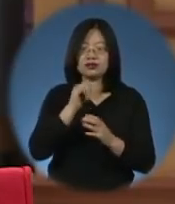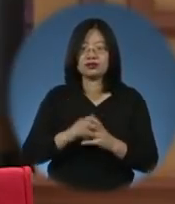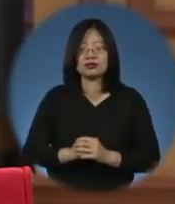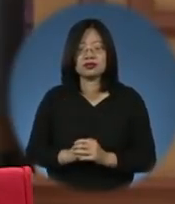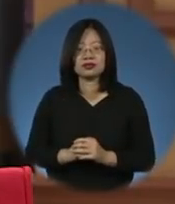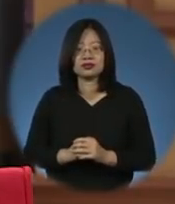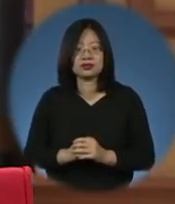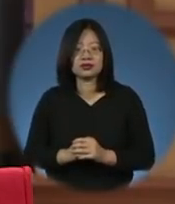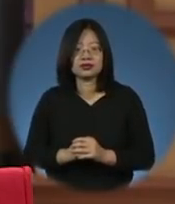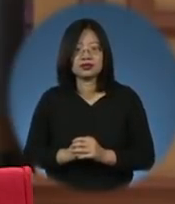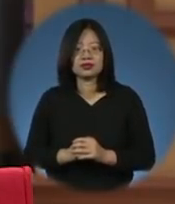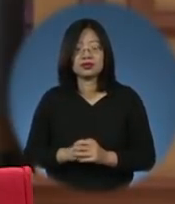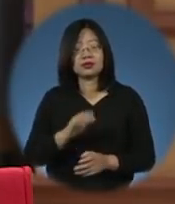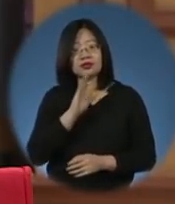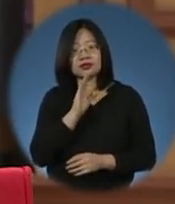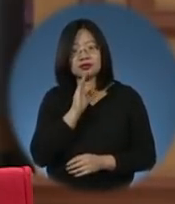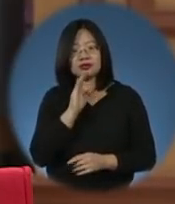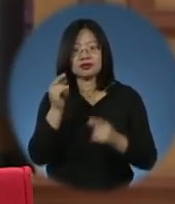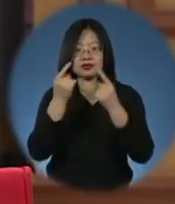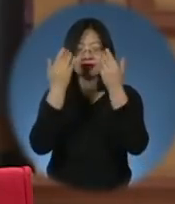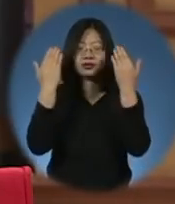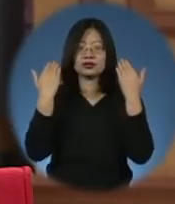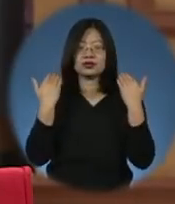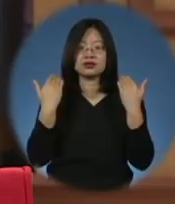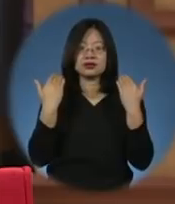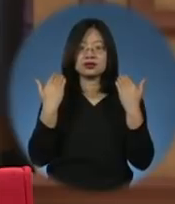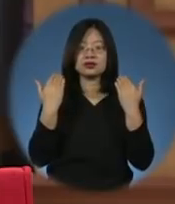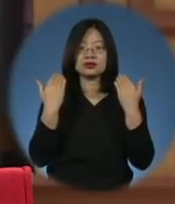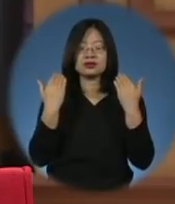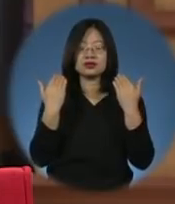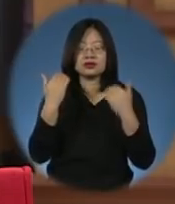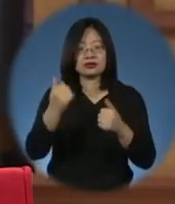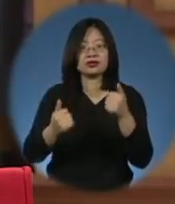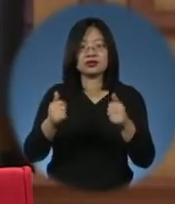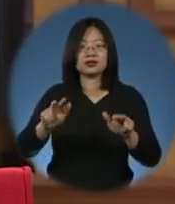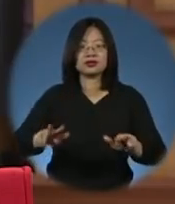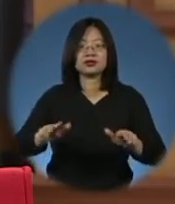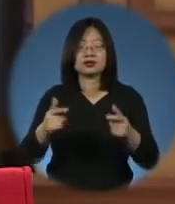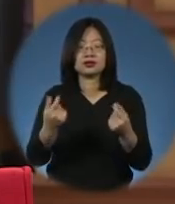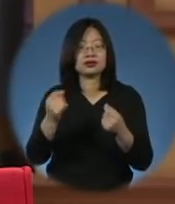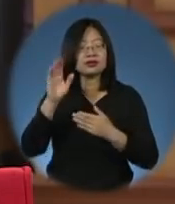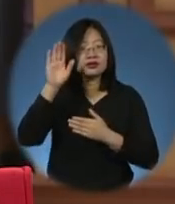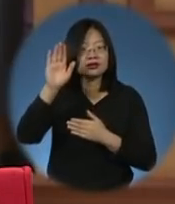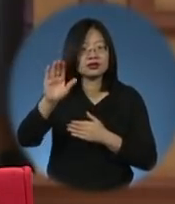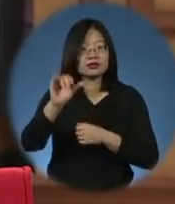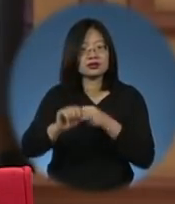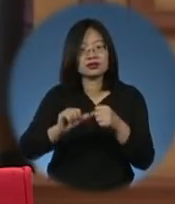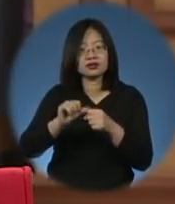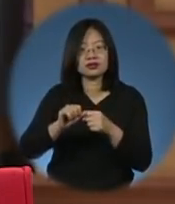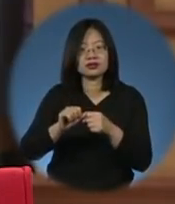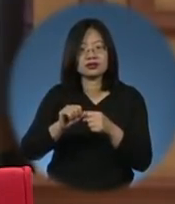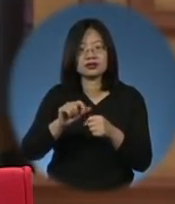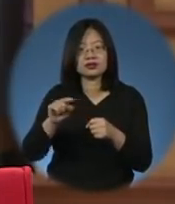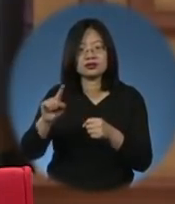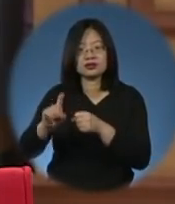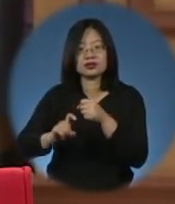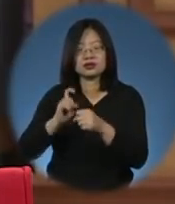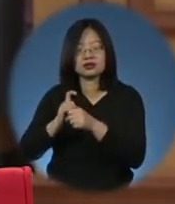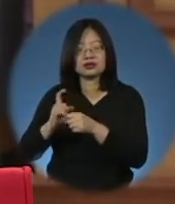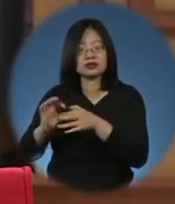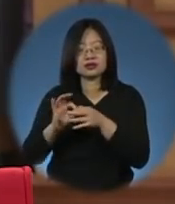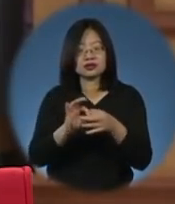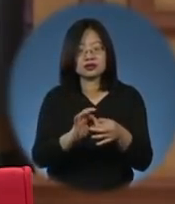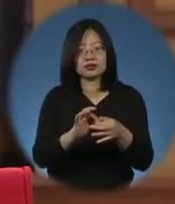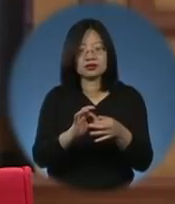뭐냐면은 과연 대학이라는 그 입시가 지금처럼 앞으로 5년에서 10년 뒤까지 계속 유지가